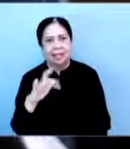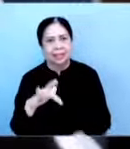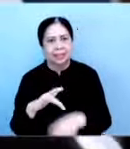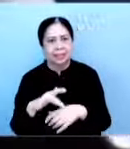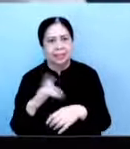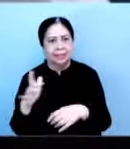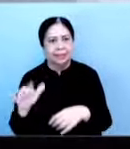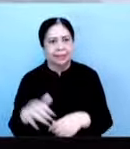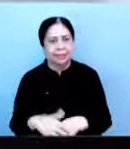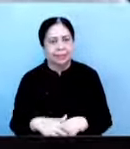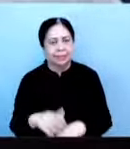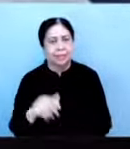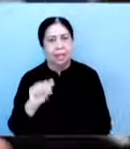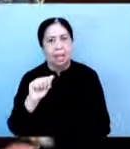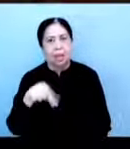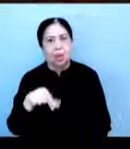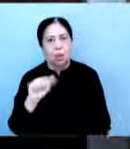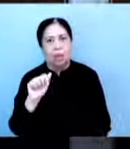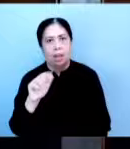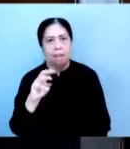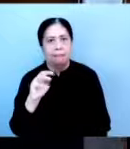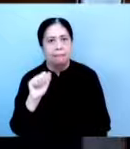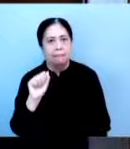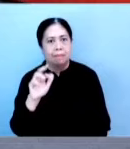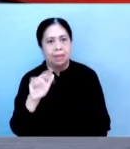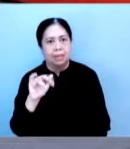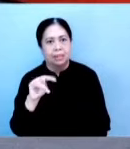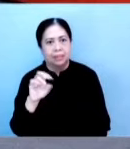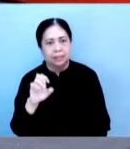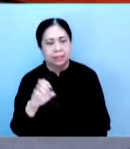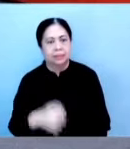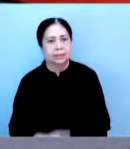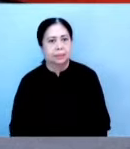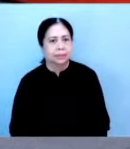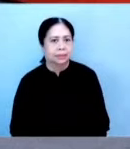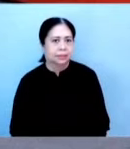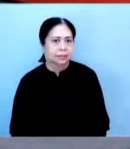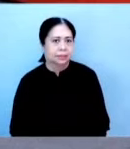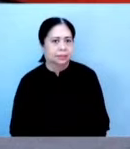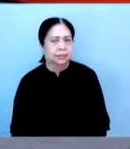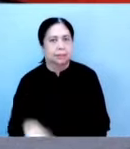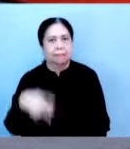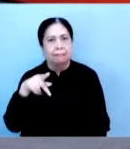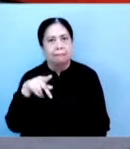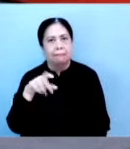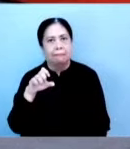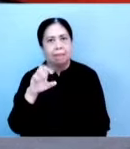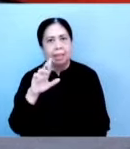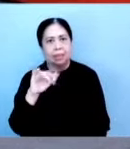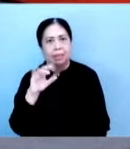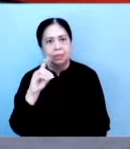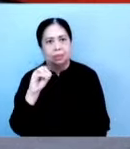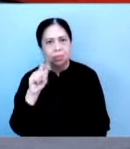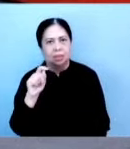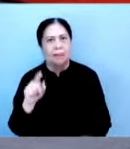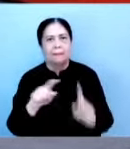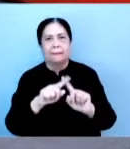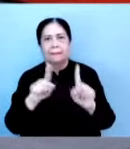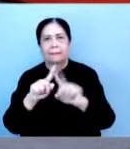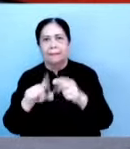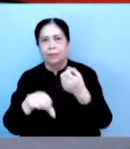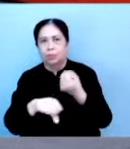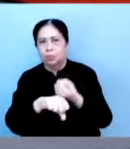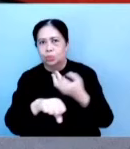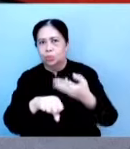Um aquamarine yung hawak niyo po ma'am is Ah peridot peridot pero may may kaibahan din ba sa presyo